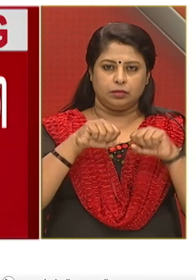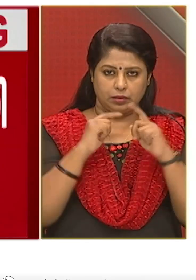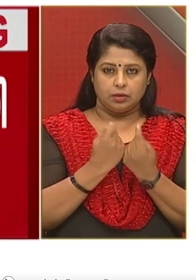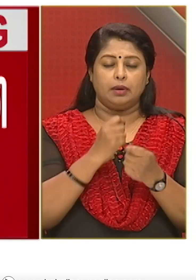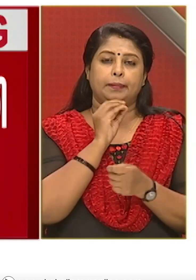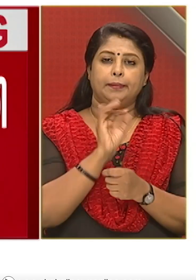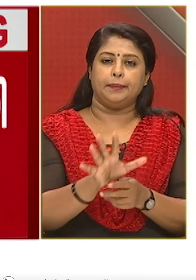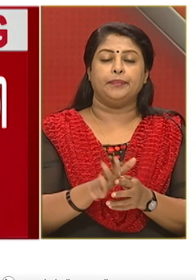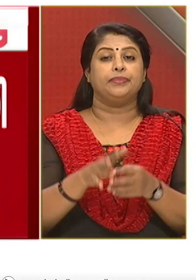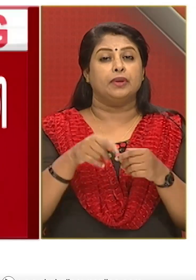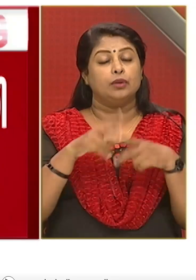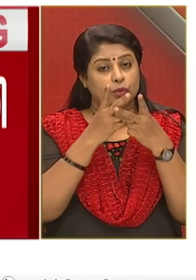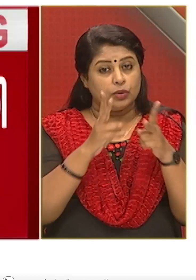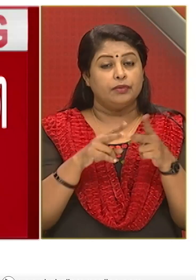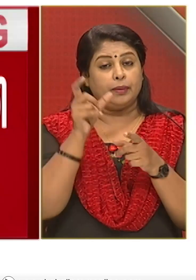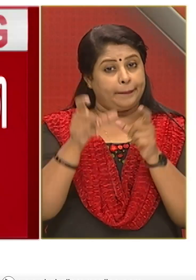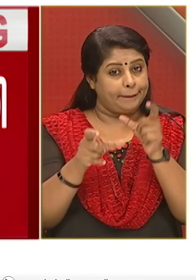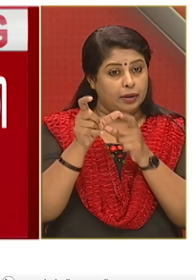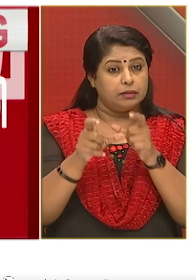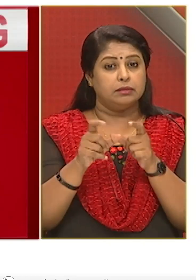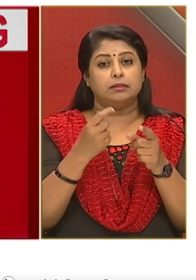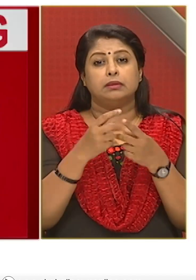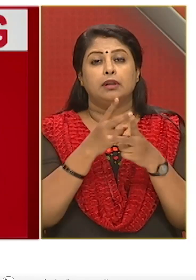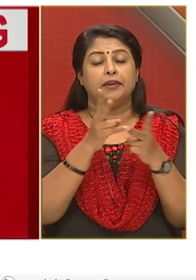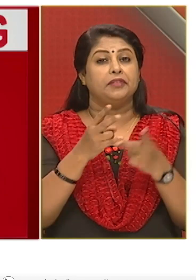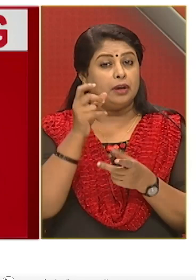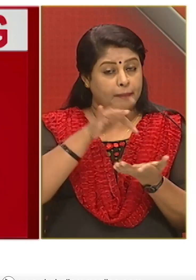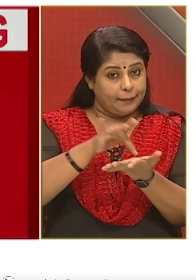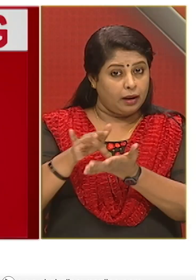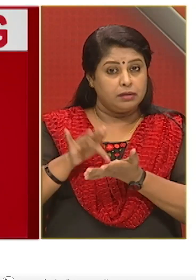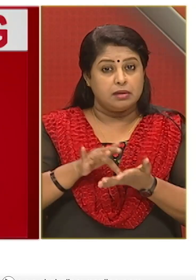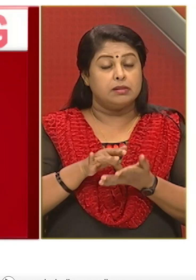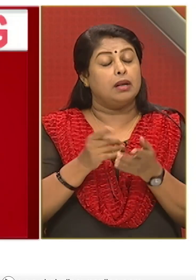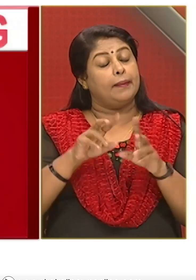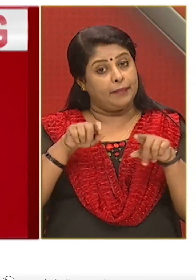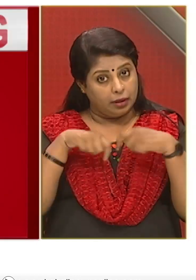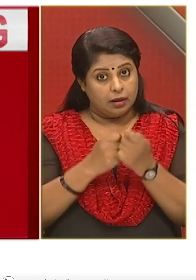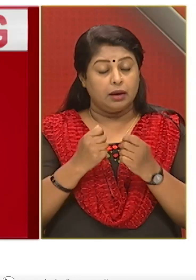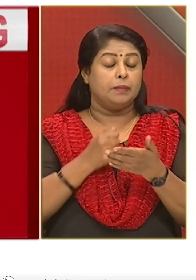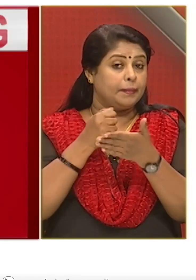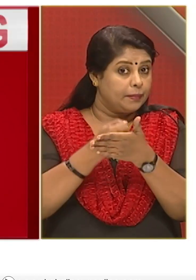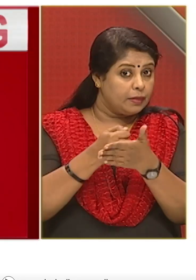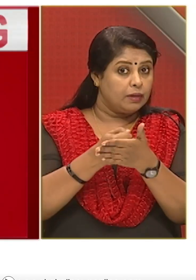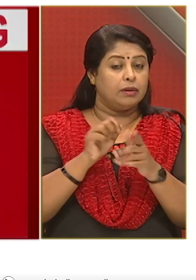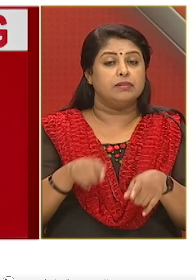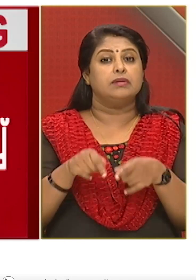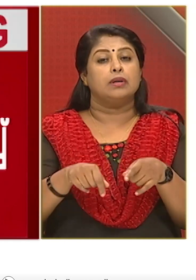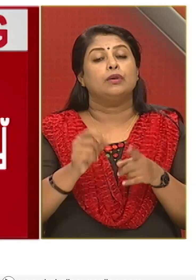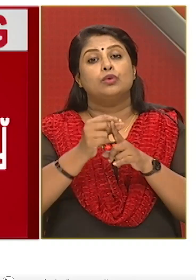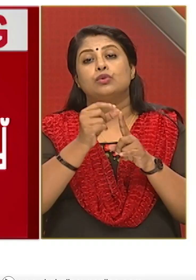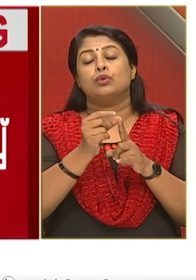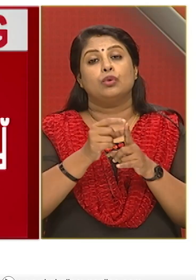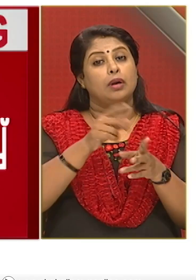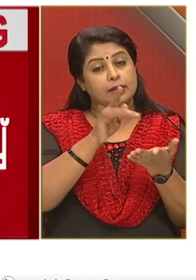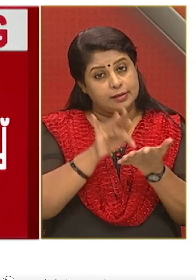അറിയിച്ചിട്ടുണ്ട്. ഈ ദില്ലി അതിർത്തികളായ സിക്രി, കാസിപ്പൂർ, സിംഖു എന്നിവിടങ്ങളിലും കർഷകരെത്തും. 11:30 ജന്തർമന്ദറിലേക്ക് പാർലമെന്റ് മാർച്ച്